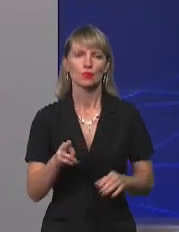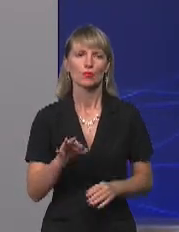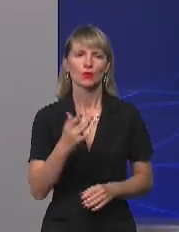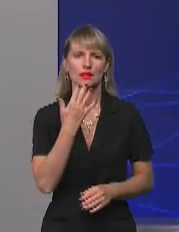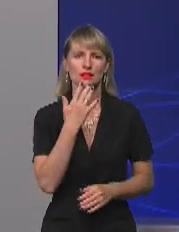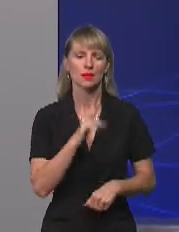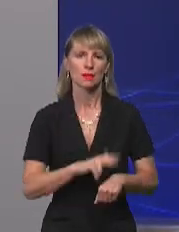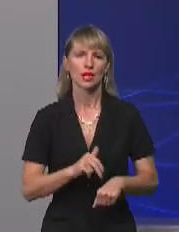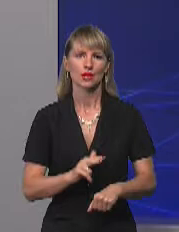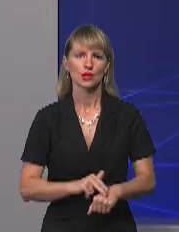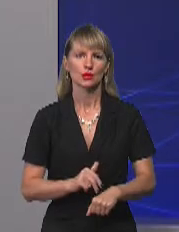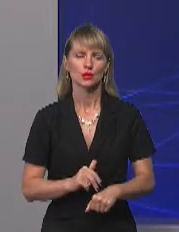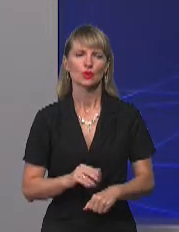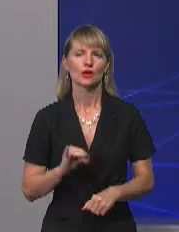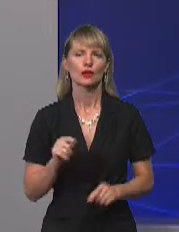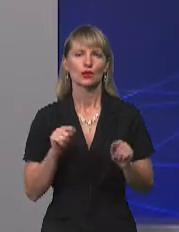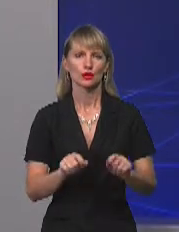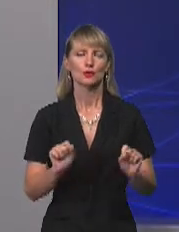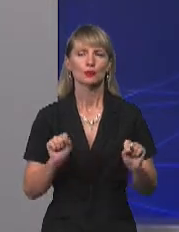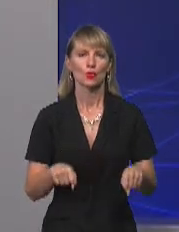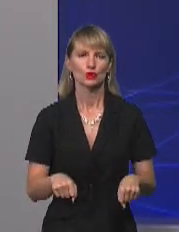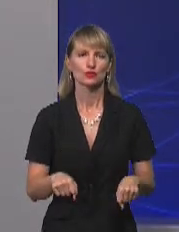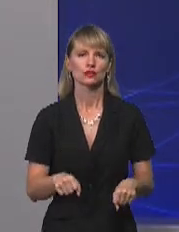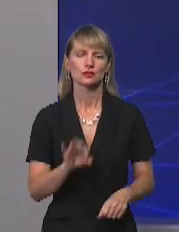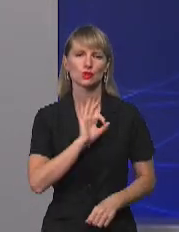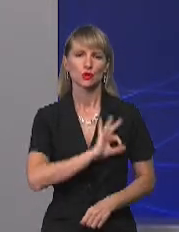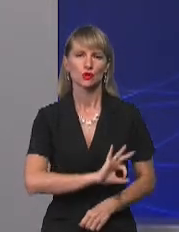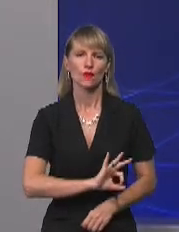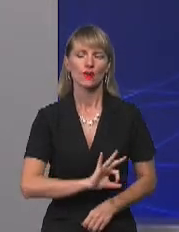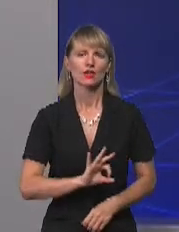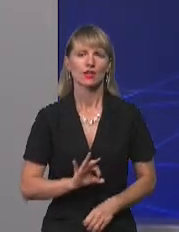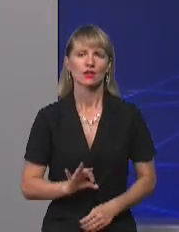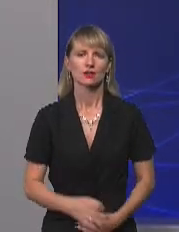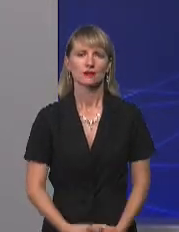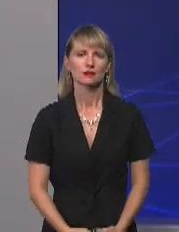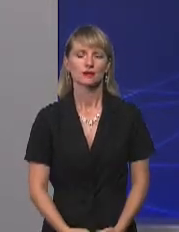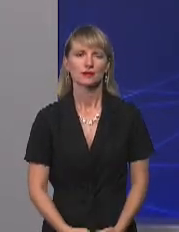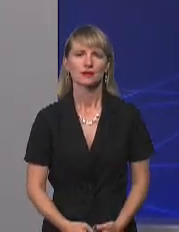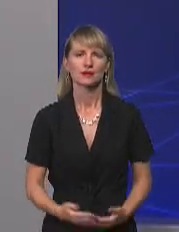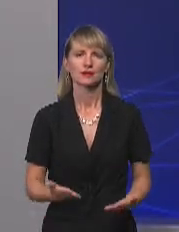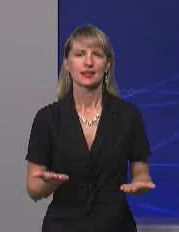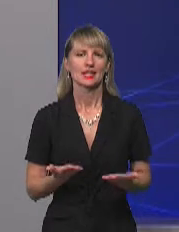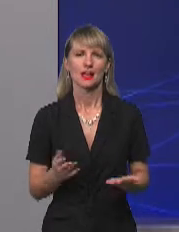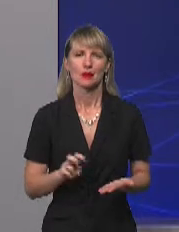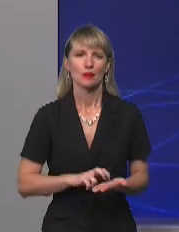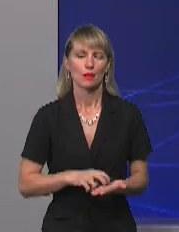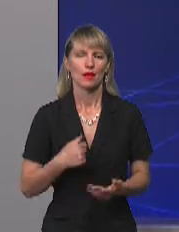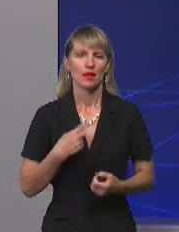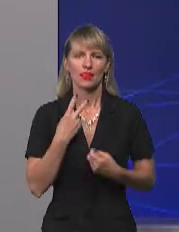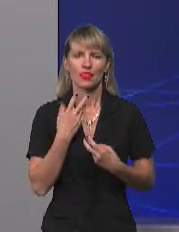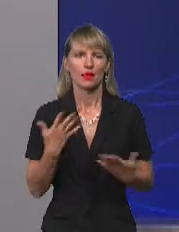поліцію, і тоді можна застосовувати. Тобто, ніяких побоювань я не